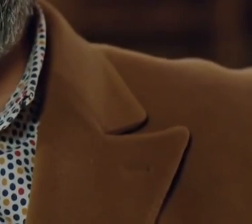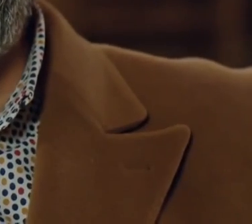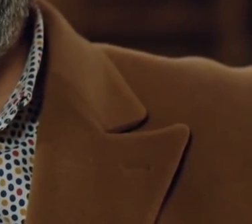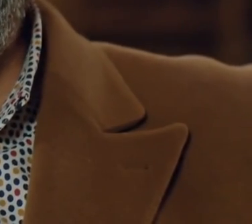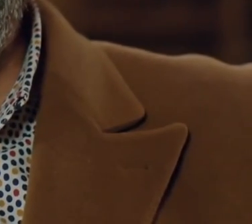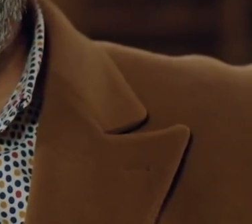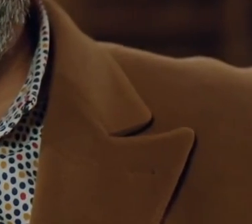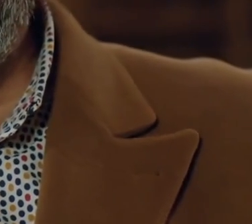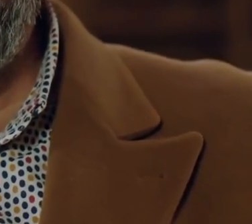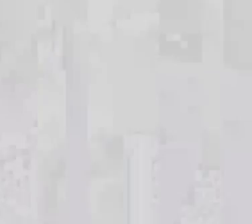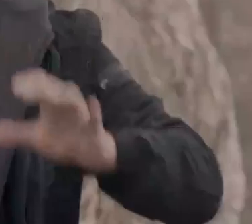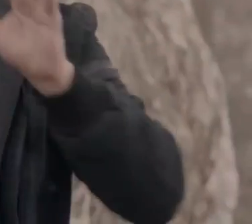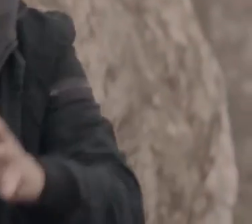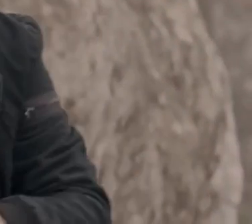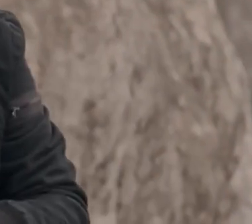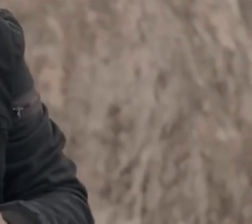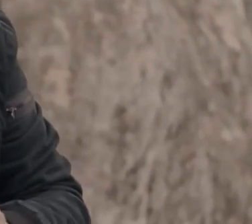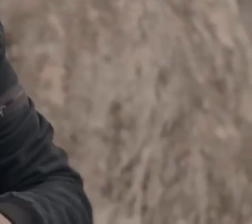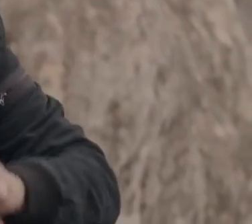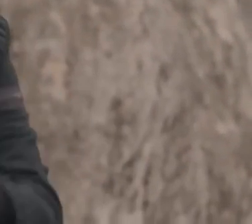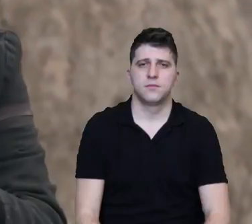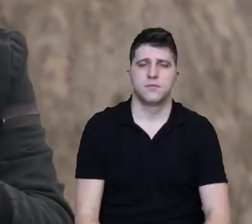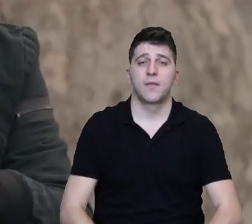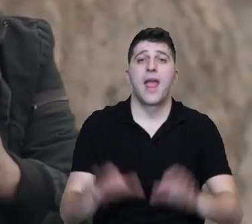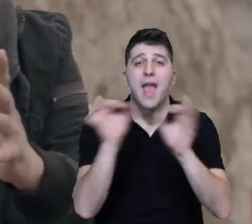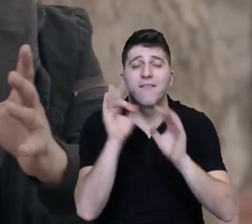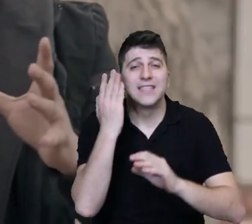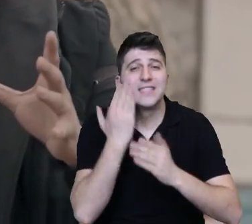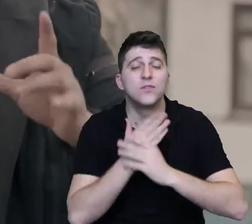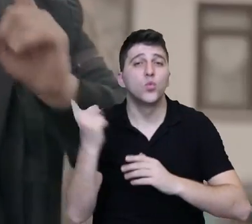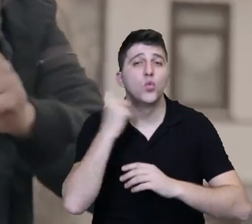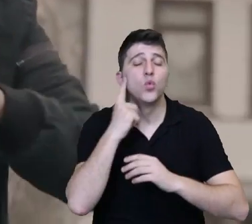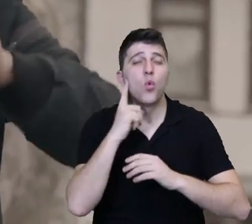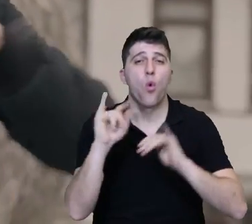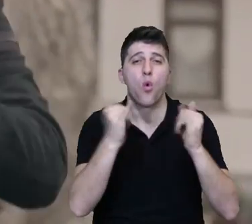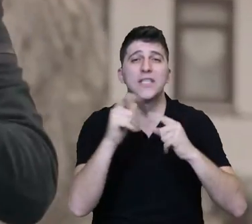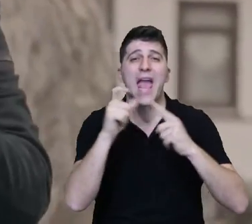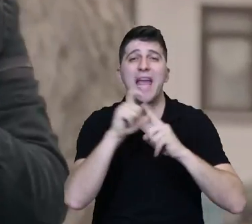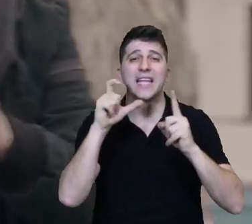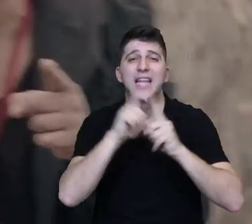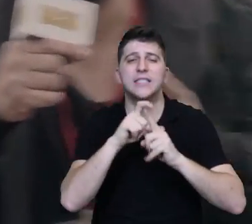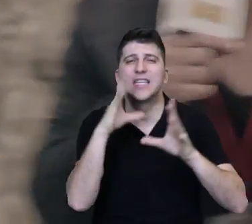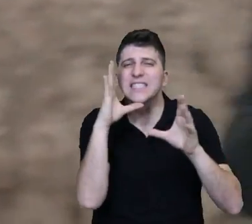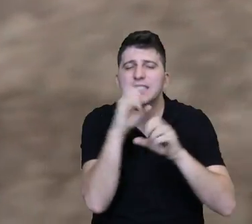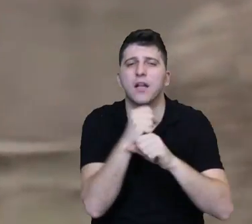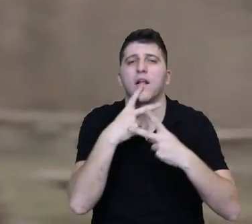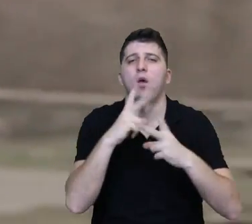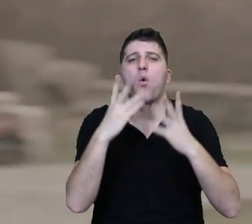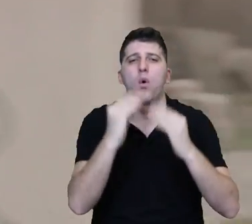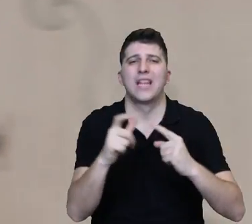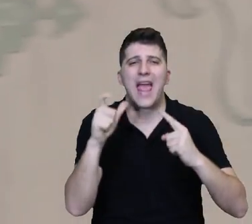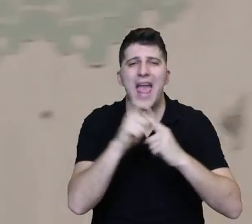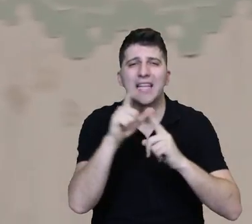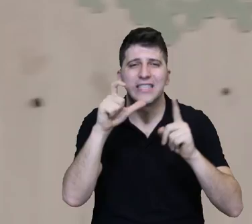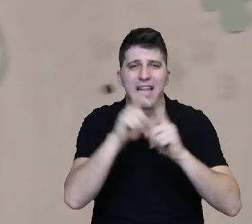Gözlerini yumarak hayallere daldı. Evet sayın seyirciler, ünlü oyuncu Engin Deniz'le alakalı merak edilen sır perdesi aralandı. Engin